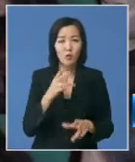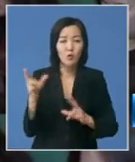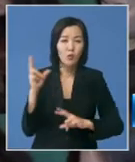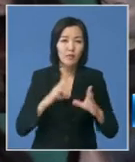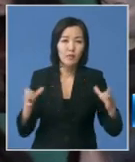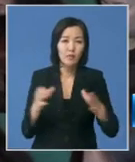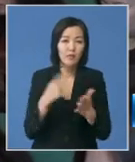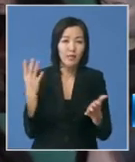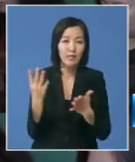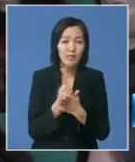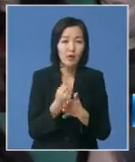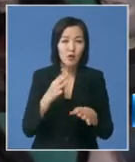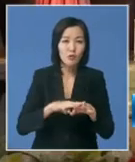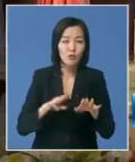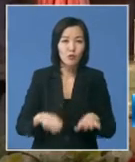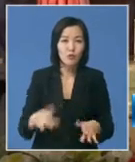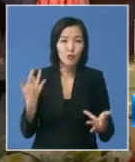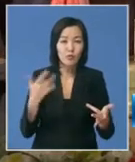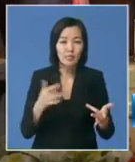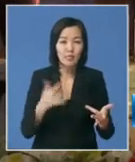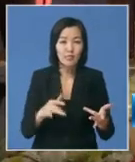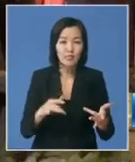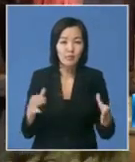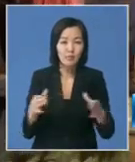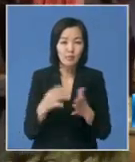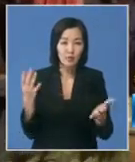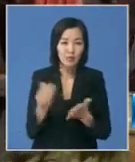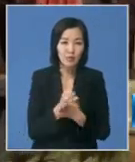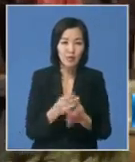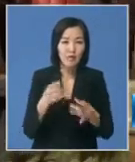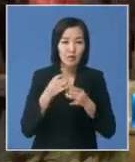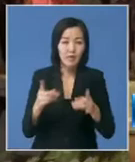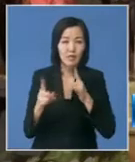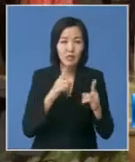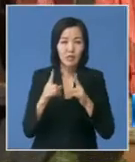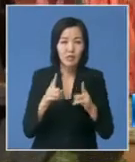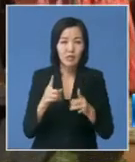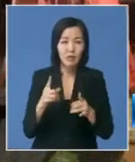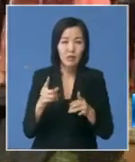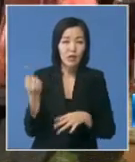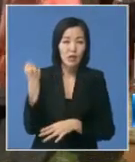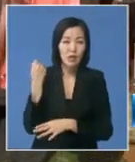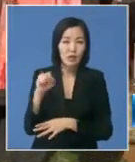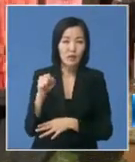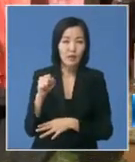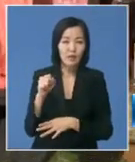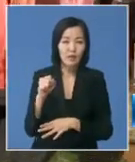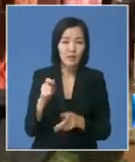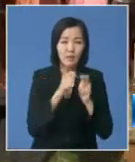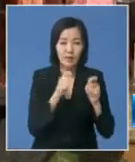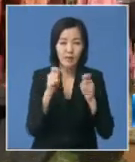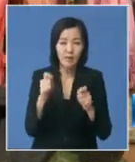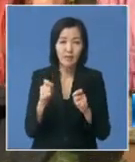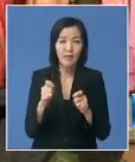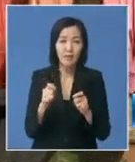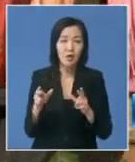еленді. Қола жүлде тараздық білімгерлерге бұйырды. Мерекелік жиын барысында жүлдегерлермен жеңімпаздар марапатталды. Сонымен